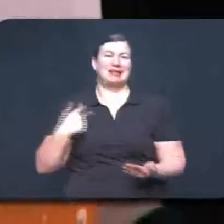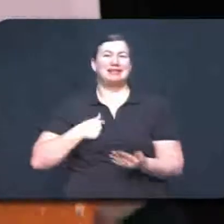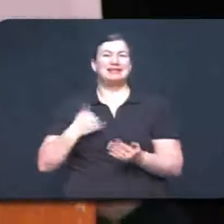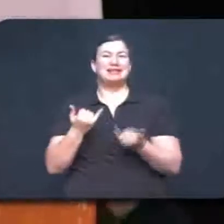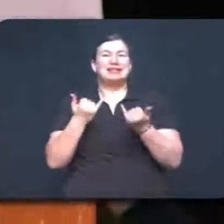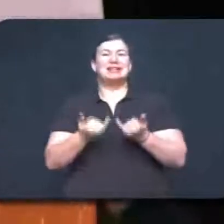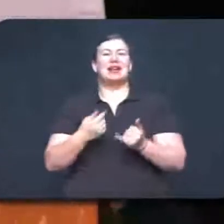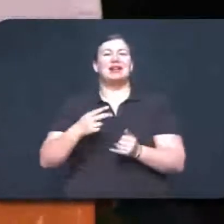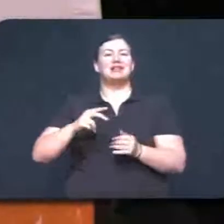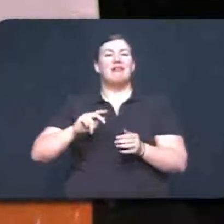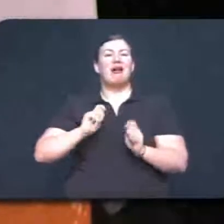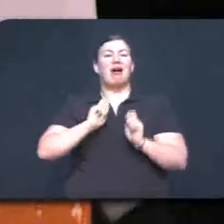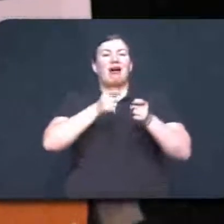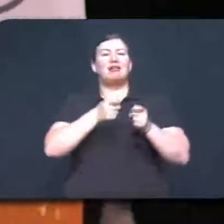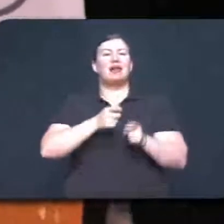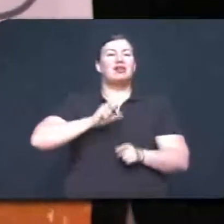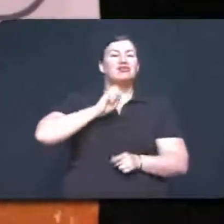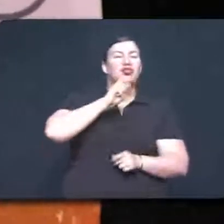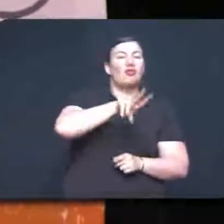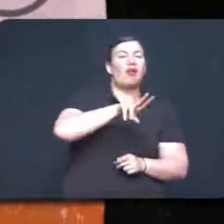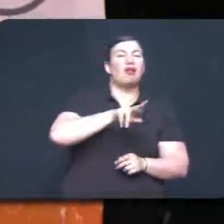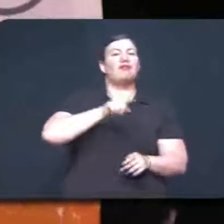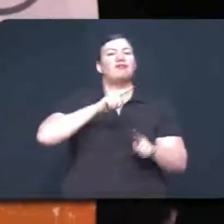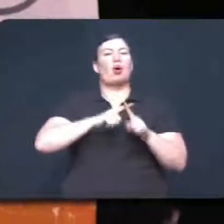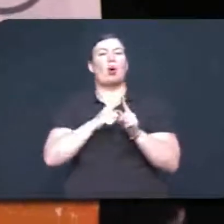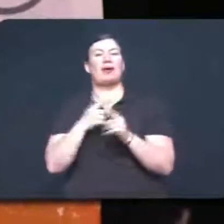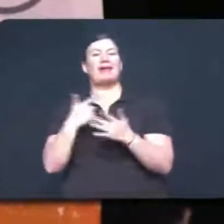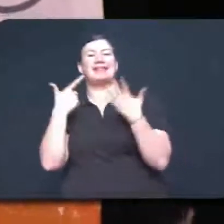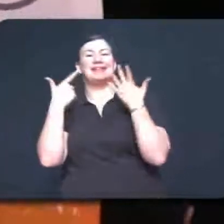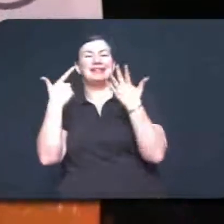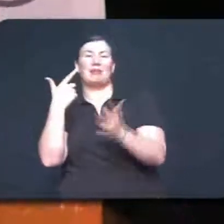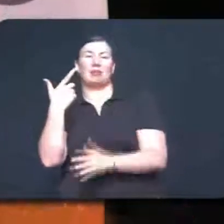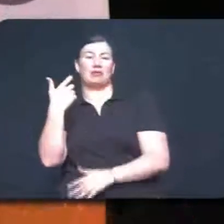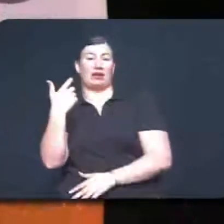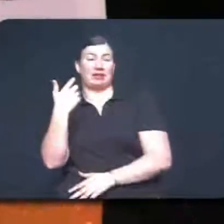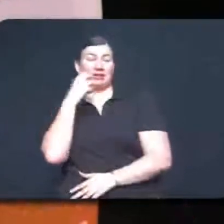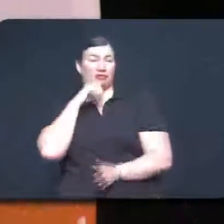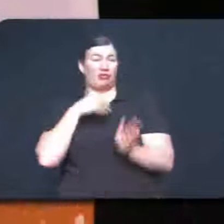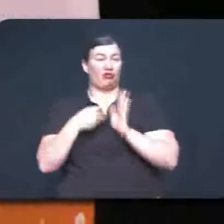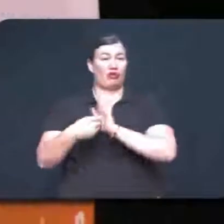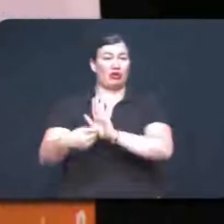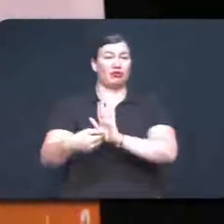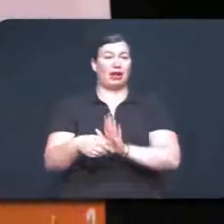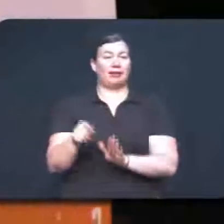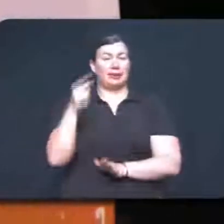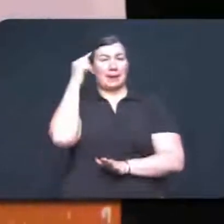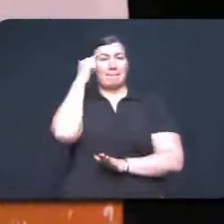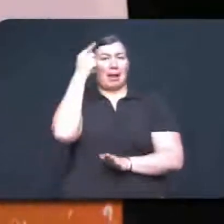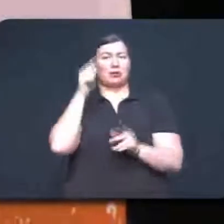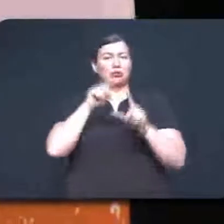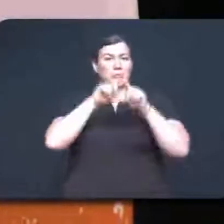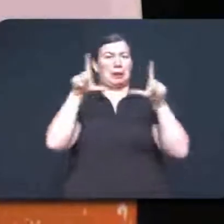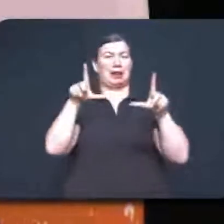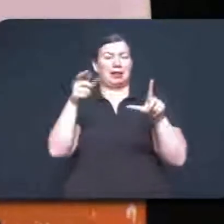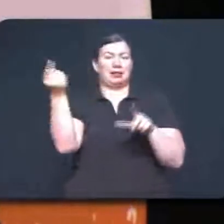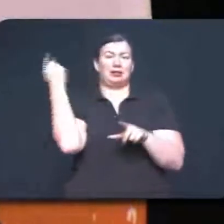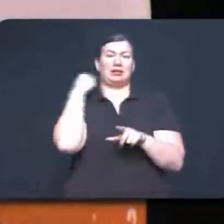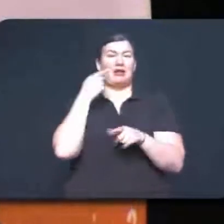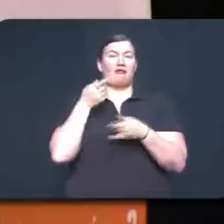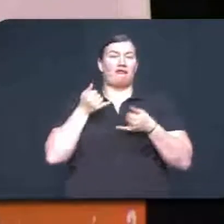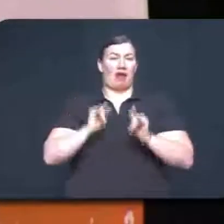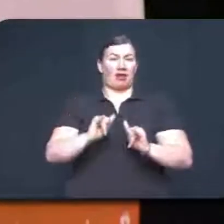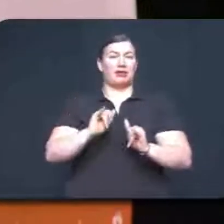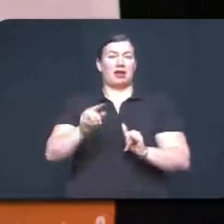12 und 27 vor die setzen Meinungsbilder vom Freitag und die Umfrage vor dem BPT